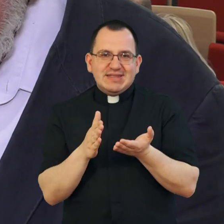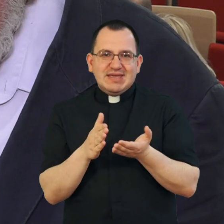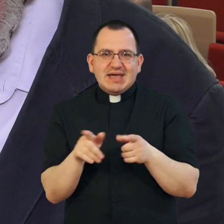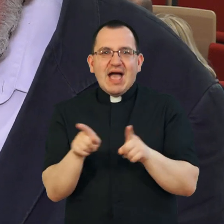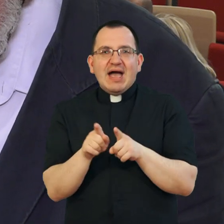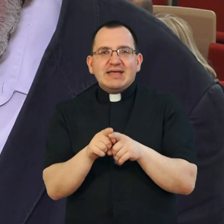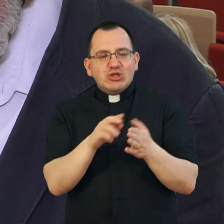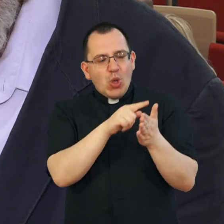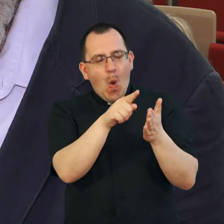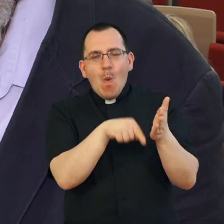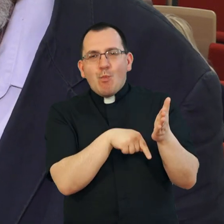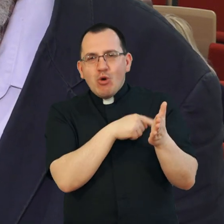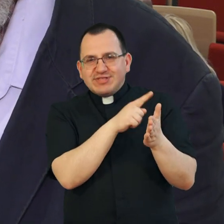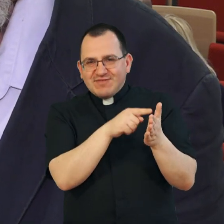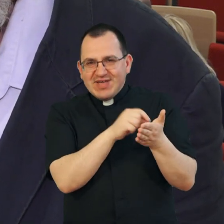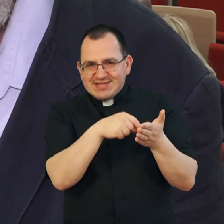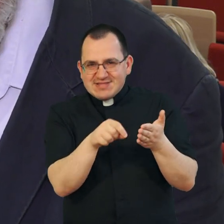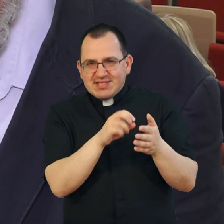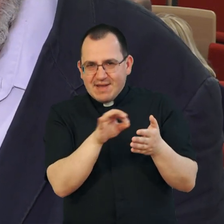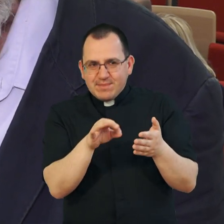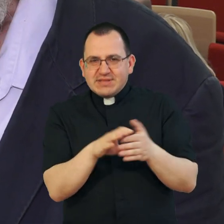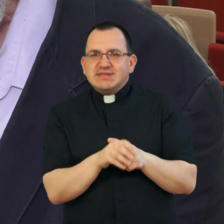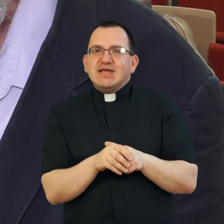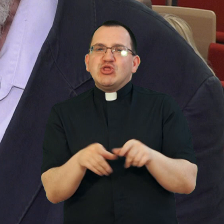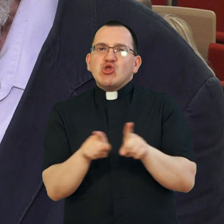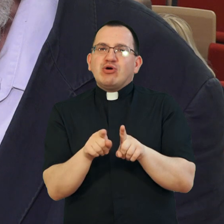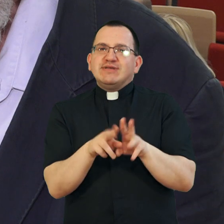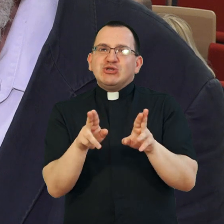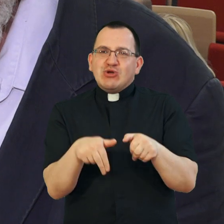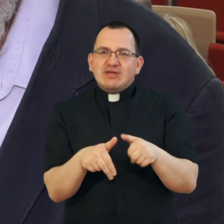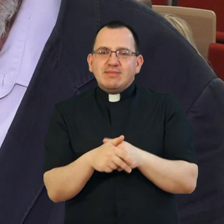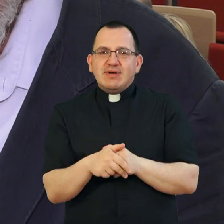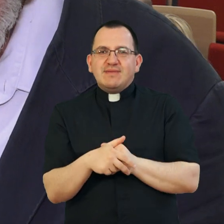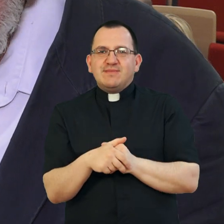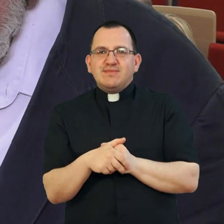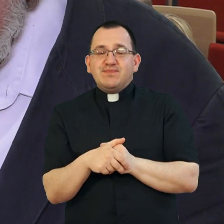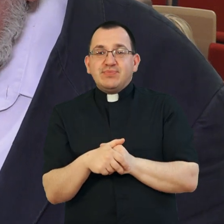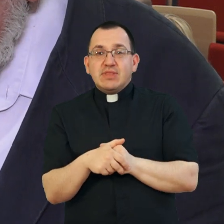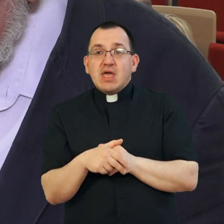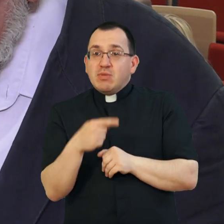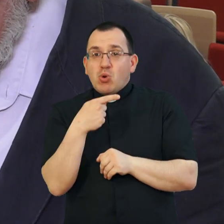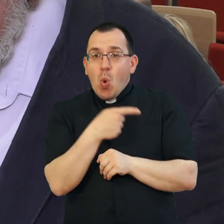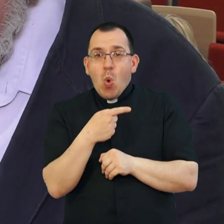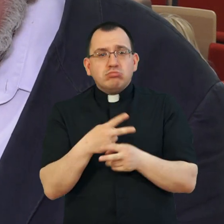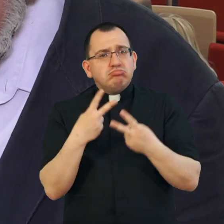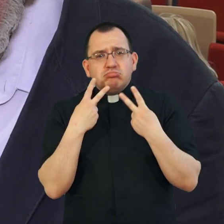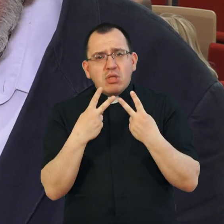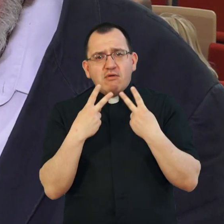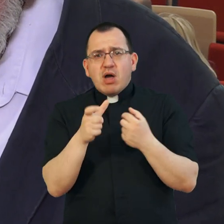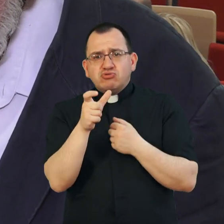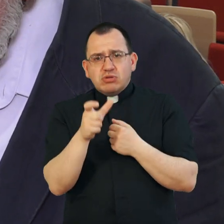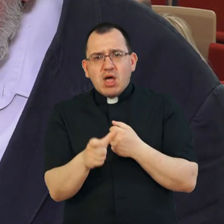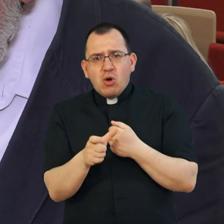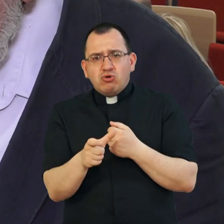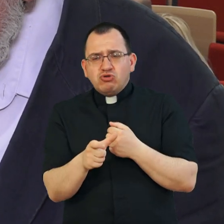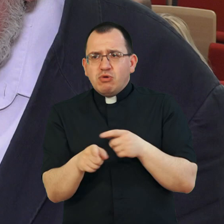posveta Marakoviću, jer to je bio zaista jedan od najznačajnijih, ne samo književnih povjesničara, nego i